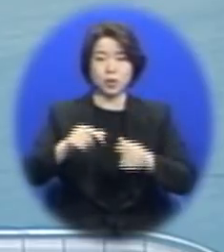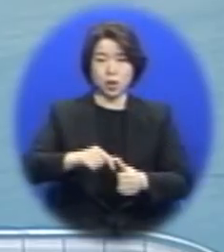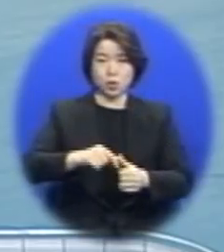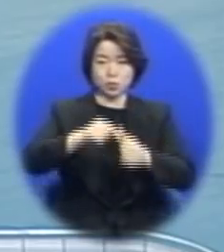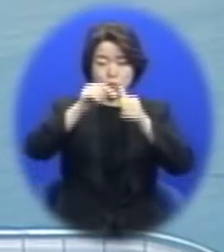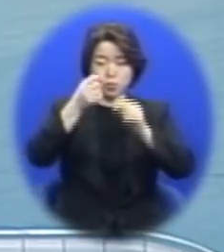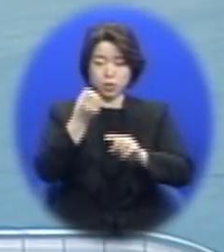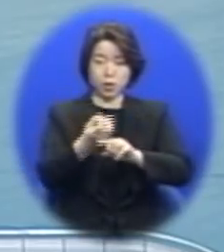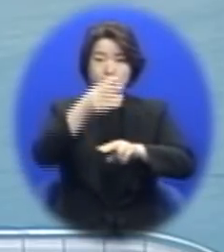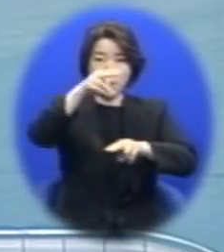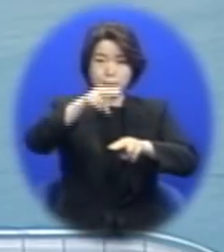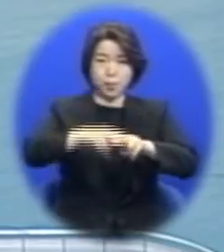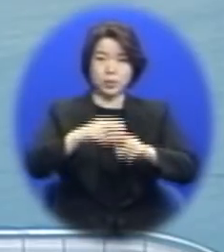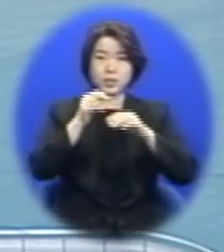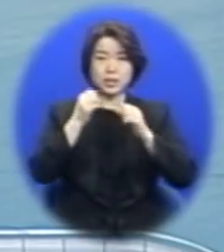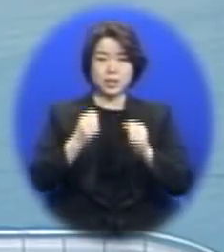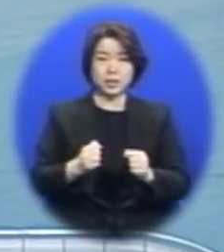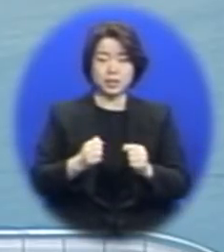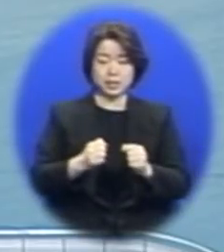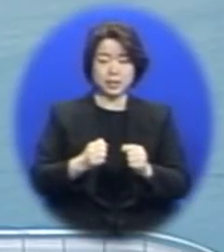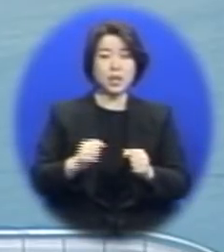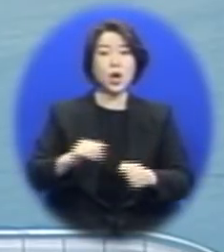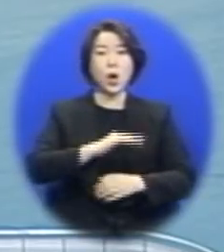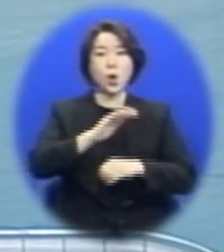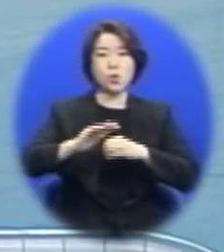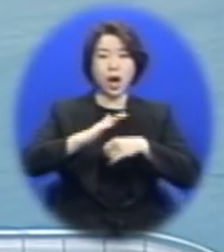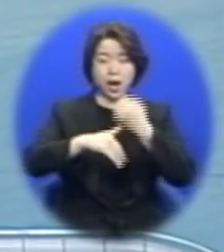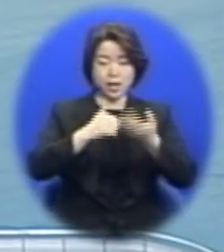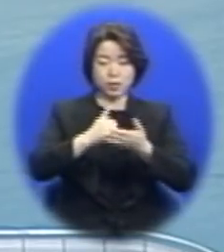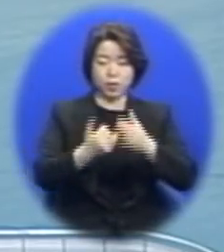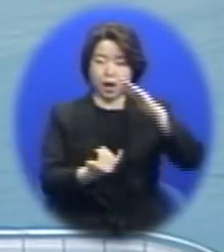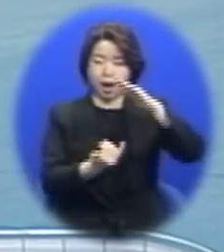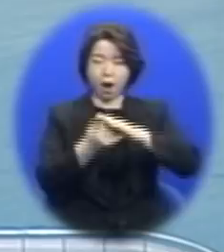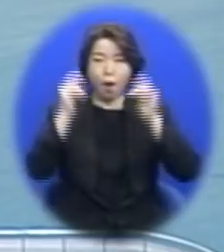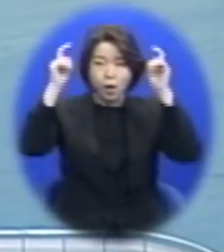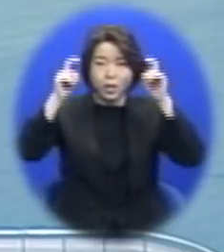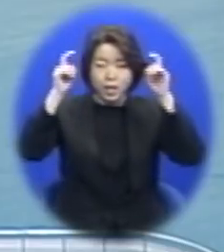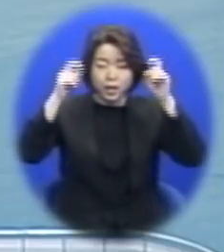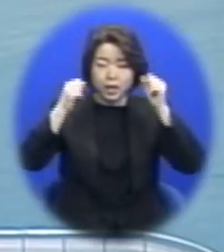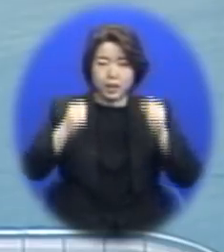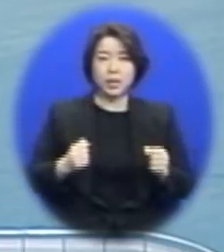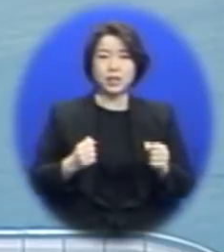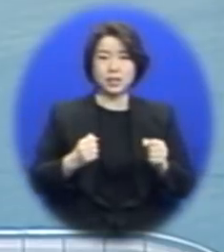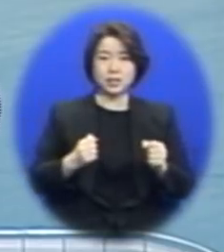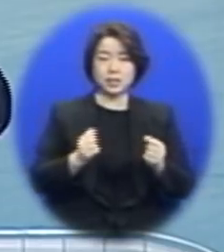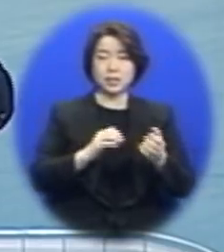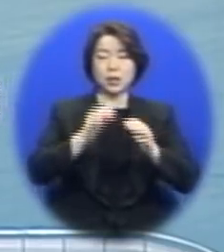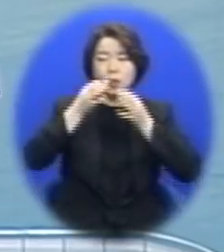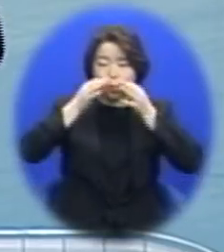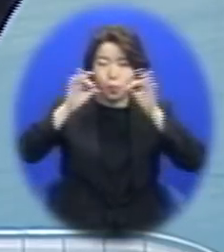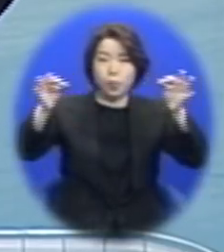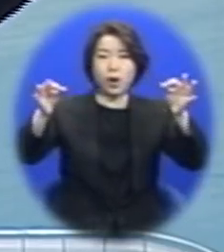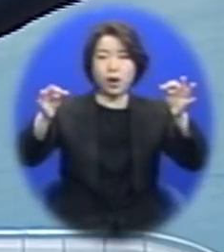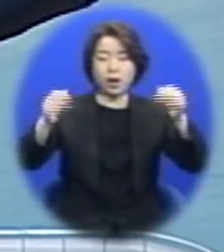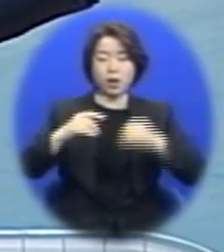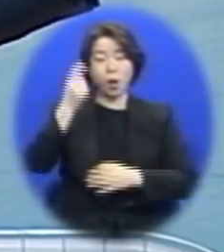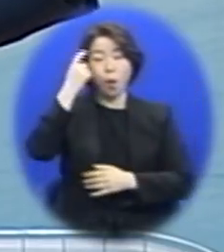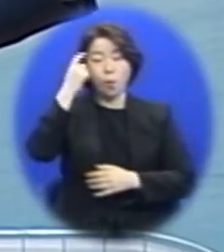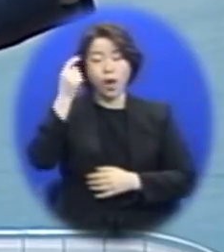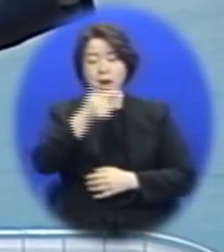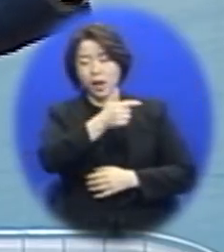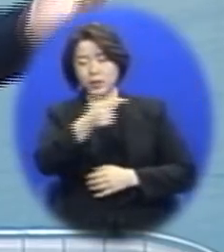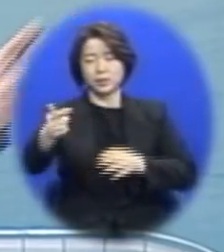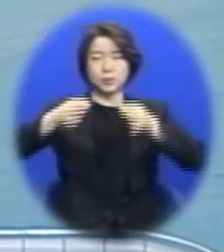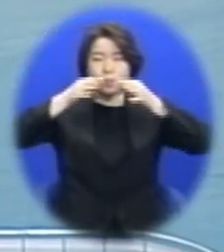계신 우리 하나님과 어린 양의 것입니다 하고 외쳤습니다. 왜 이렇게 큰 소리로